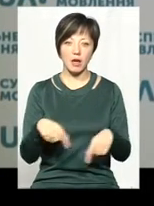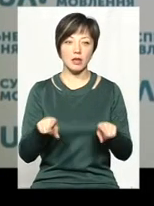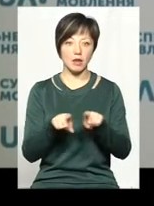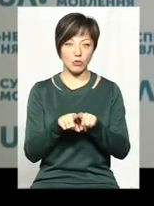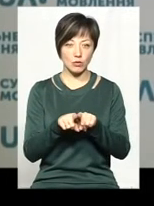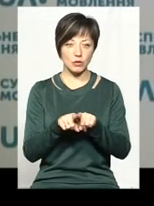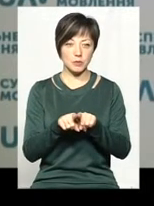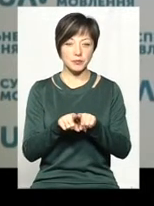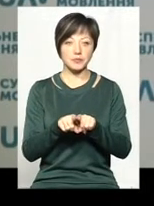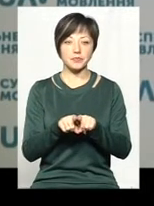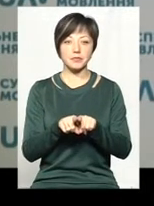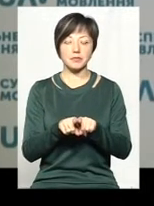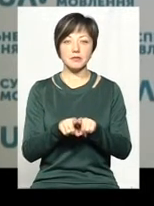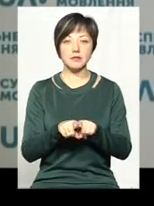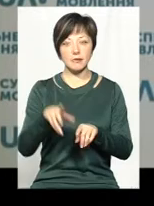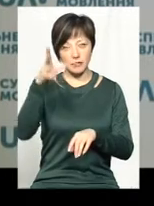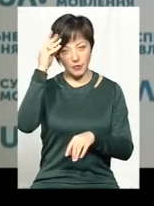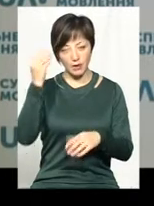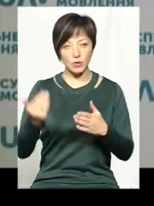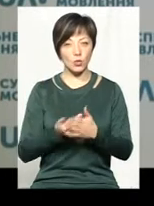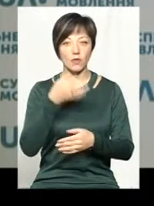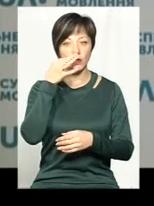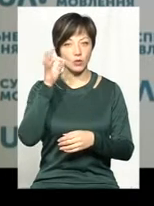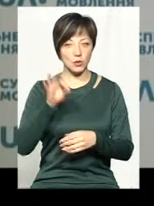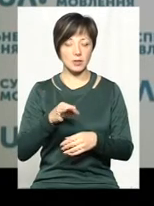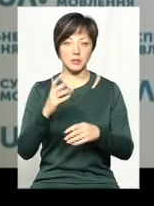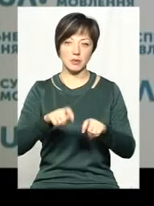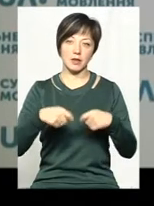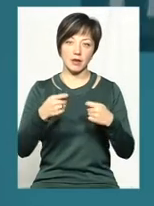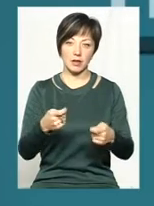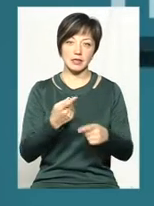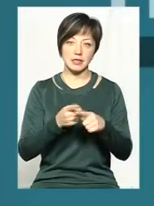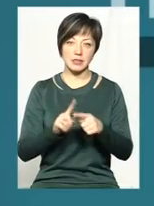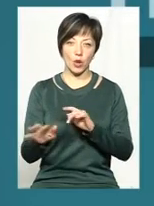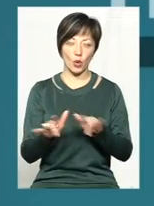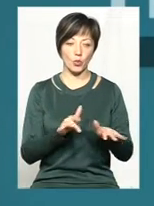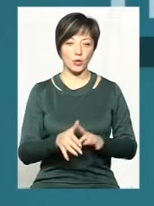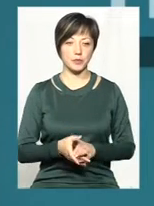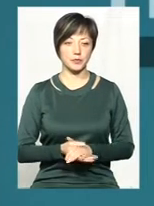також підчерпувати певний новий досвід, який їм приносить волонтерство.